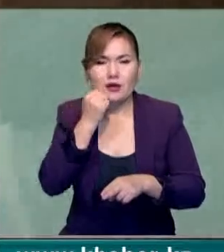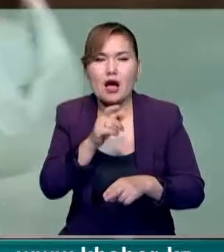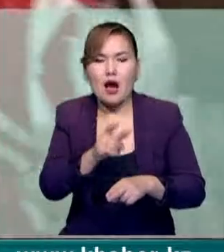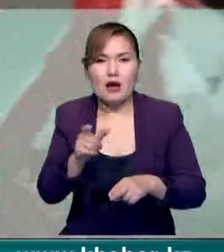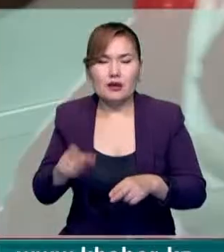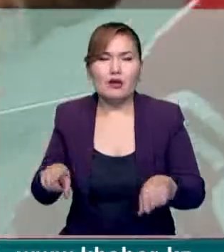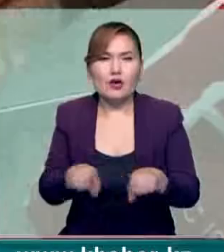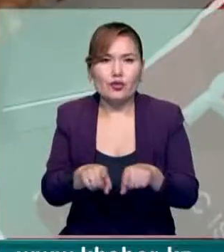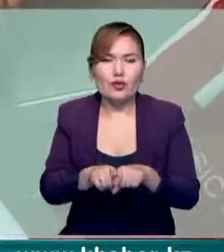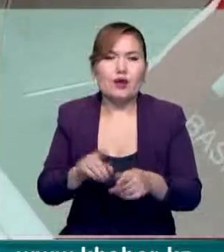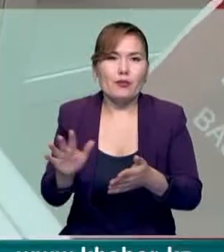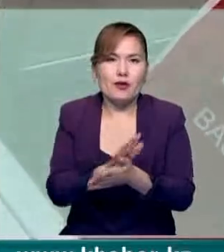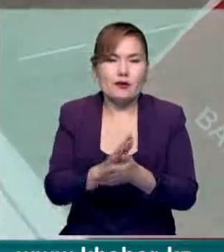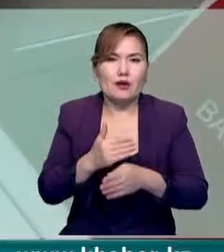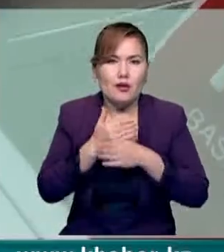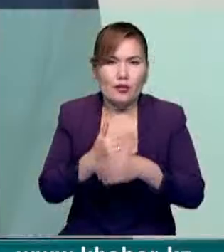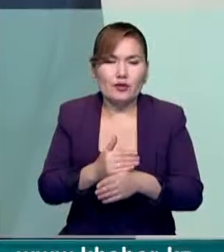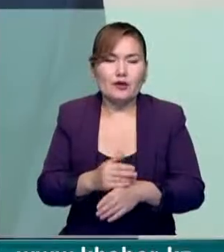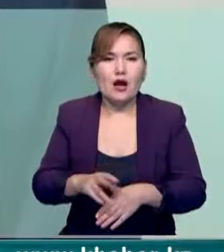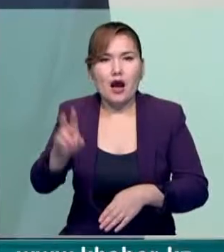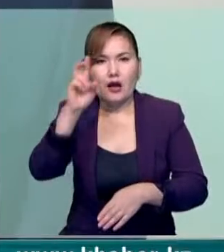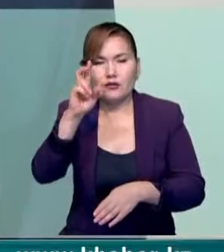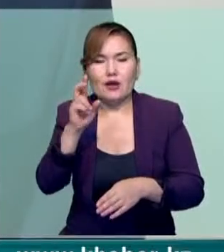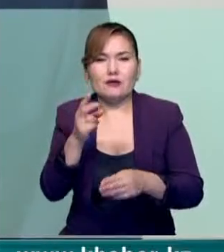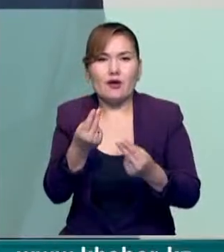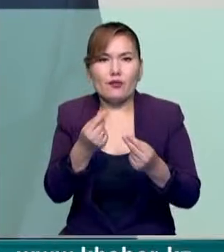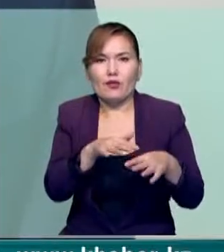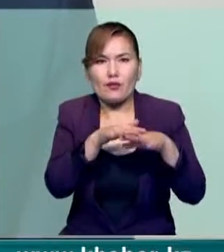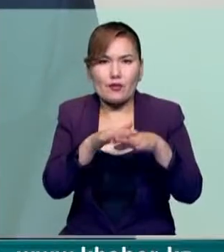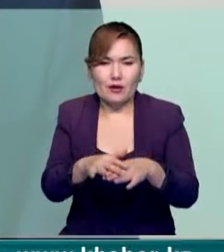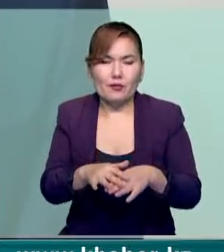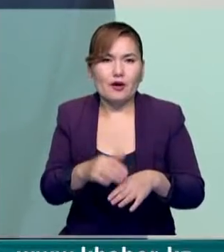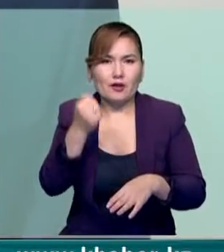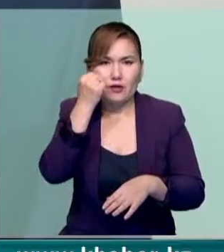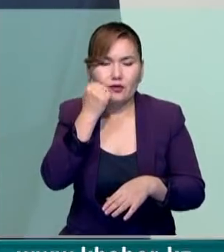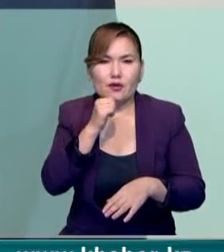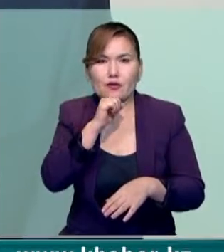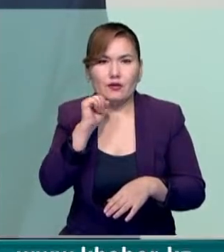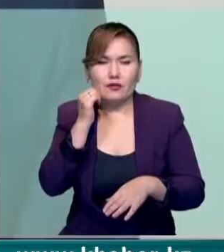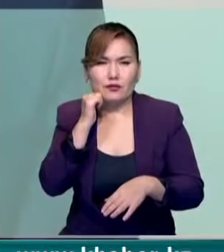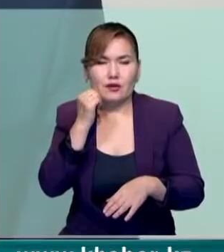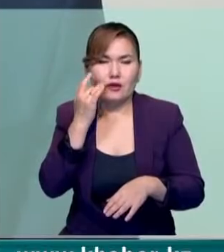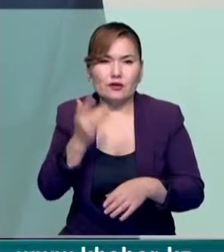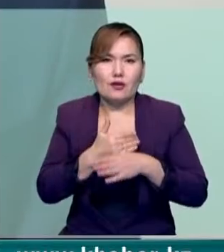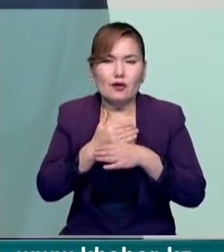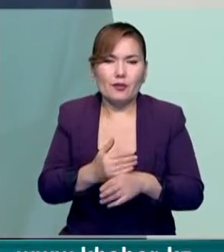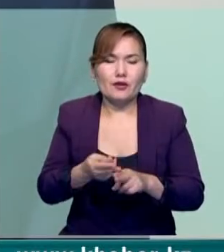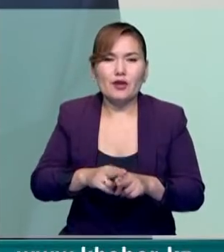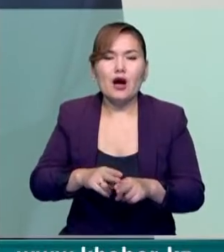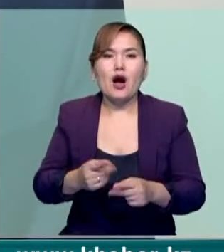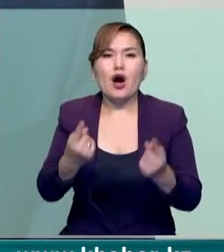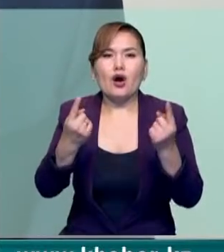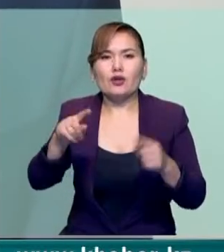көмектесу жергілікті бюджет есебінен жүзеге асуда. Тізімге кірмеген бұйрыққа мына Ұлы Отан соғысының ардагерлері бар, және оған теңестірілген